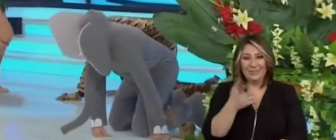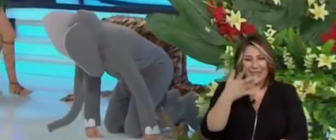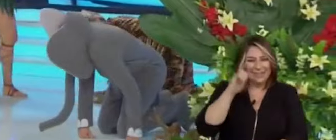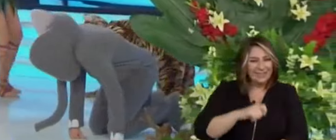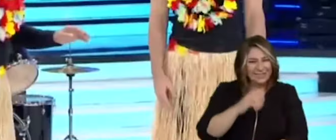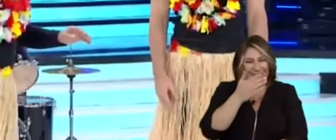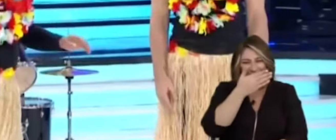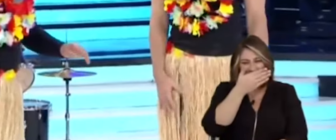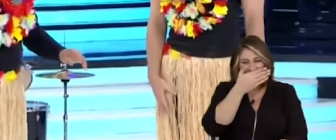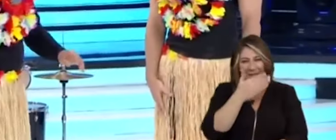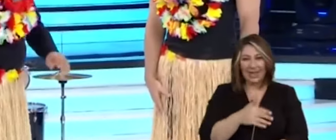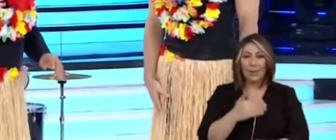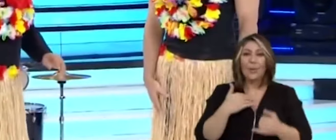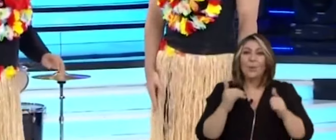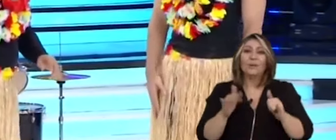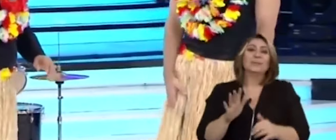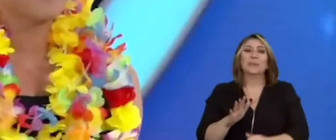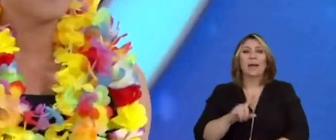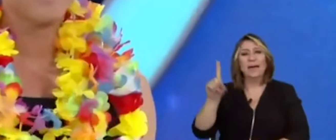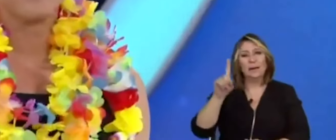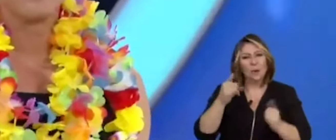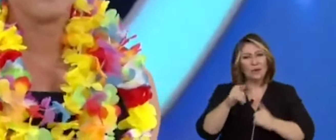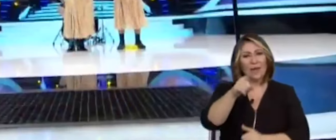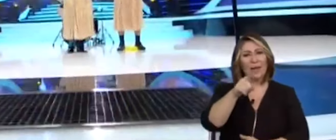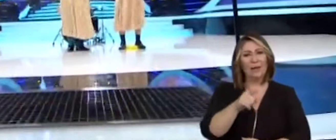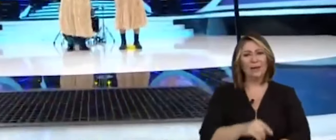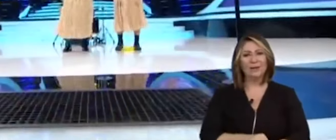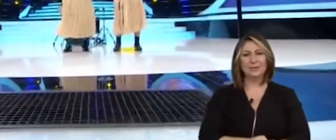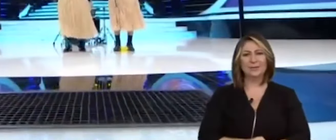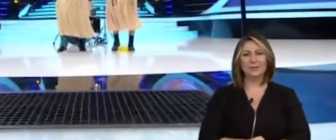Ben oynamasam. Hayır.